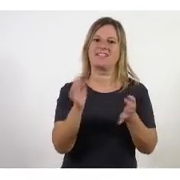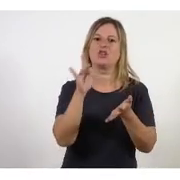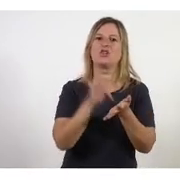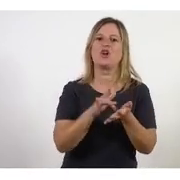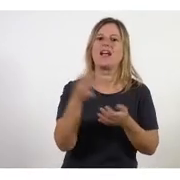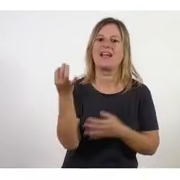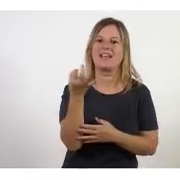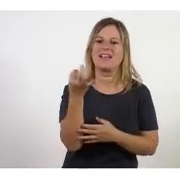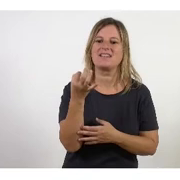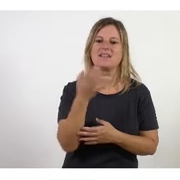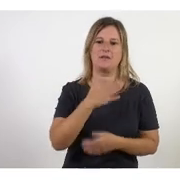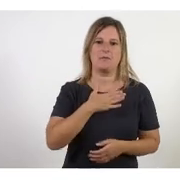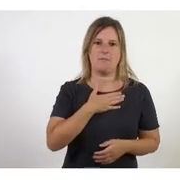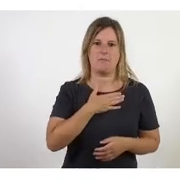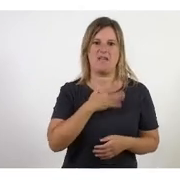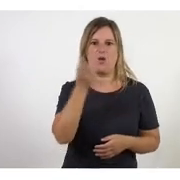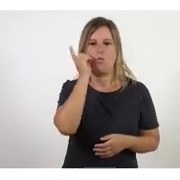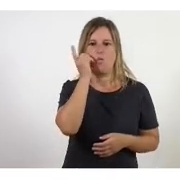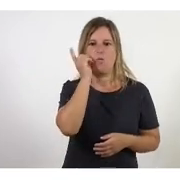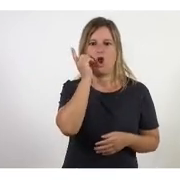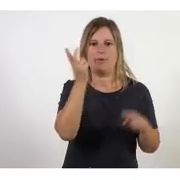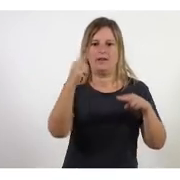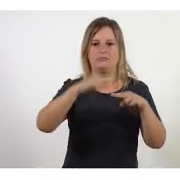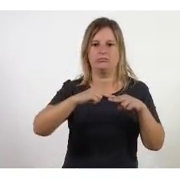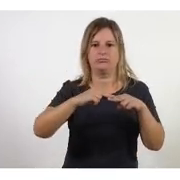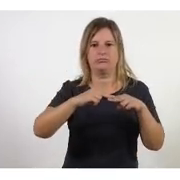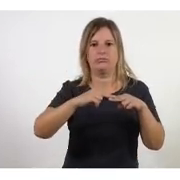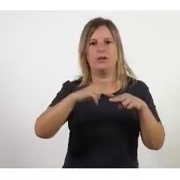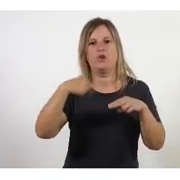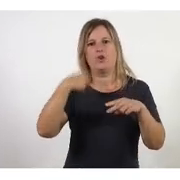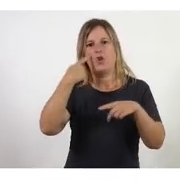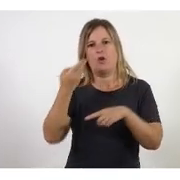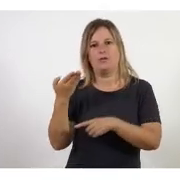que connecti el meu telèfon i us ensenyi